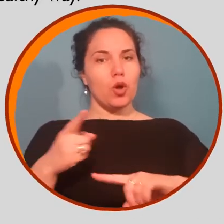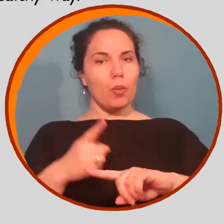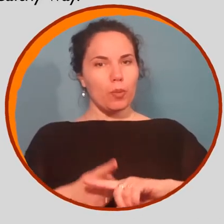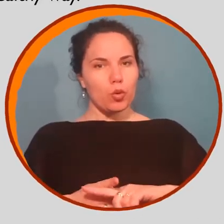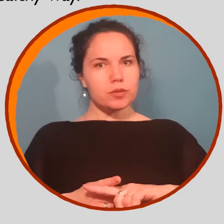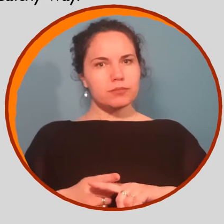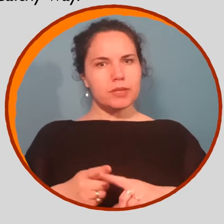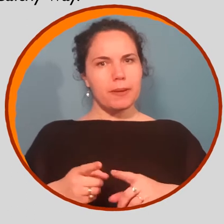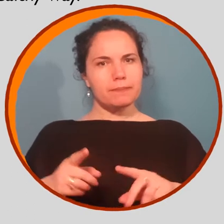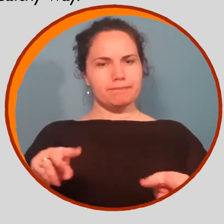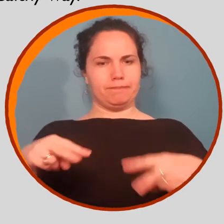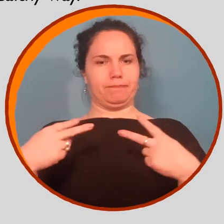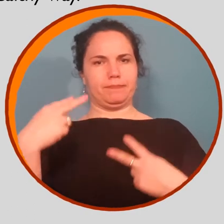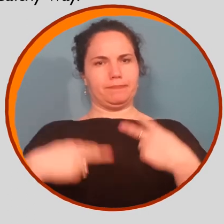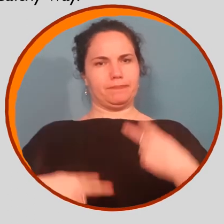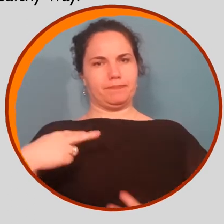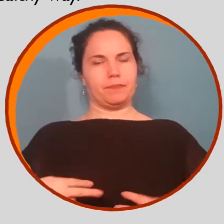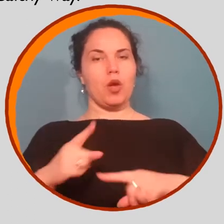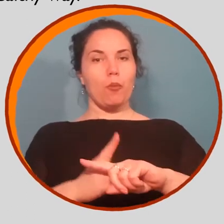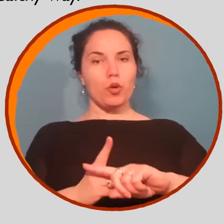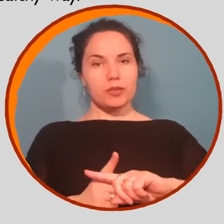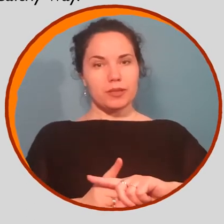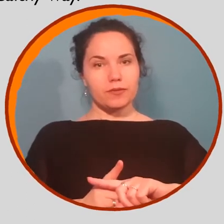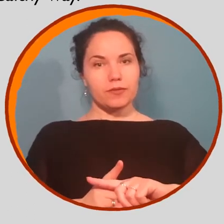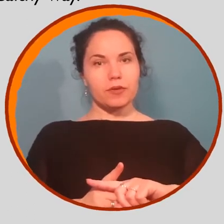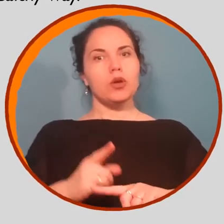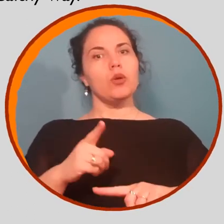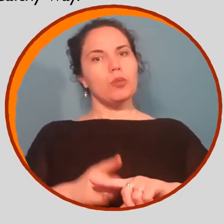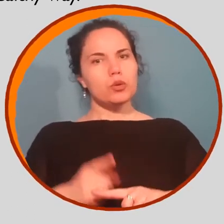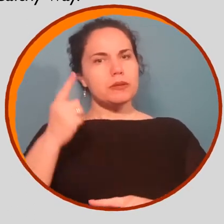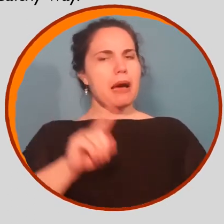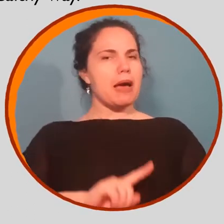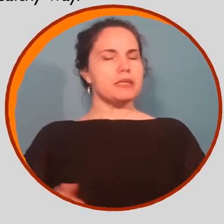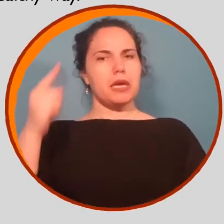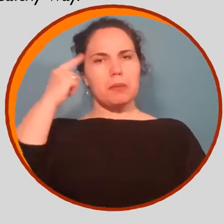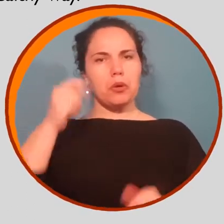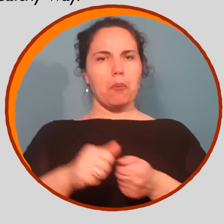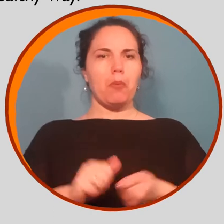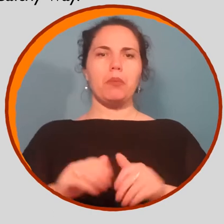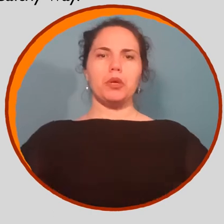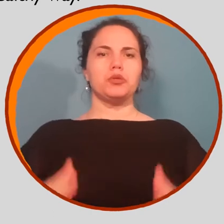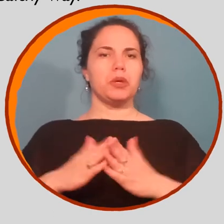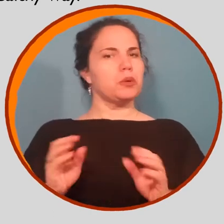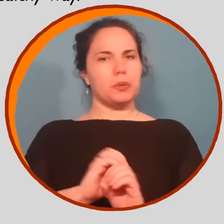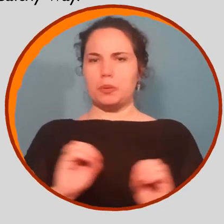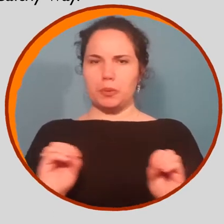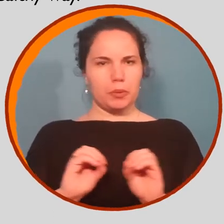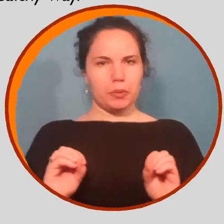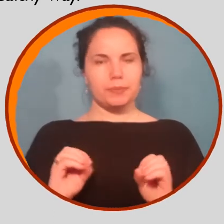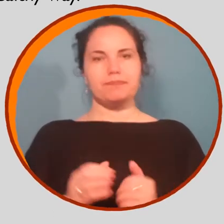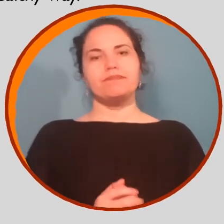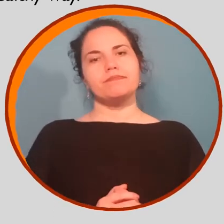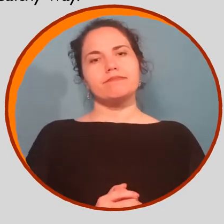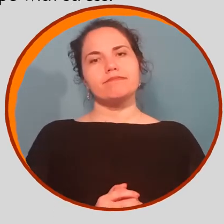mirë. Regjistrohen të kenë më pak ankth dhe depresion, janë më shumë të lumtur dhe më të gatshëm për të rritur në mënyrë